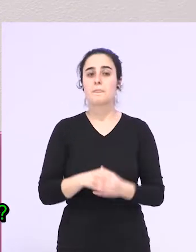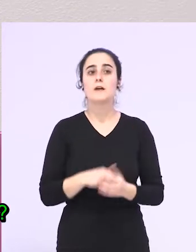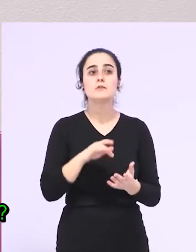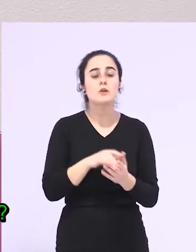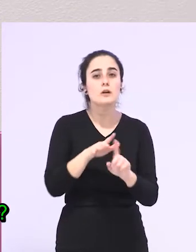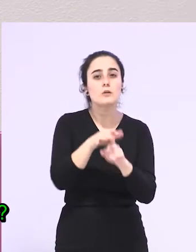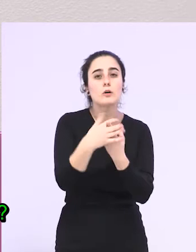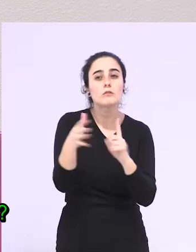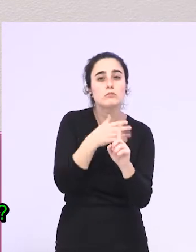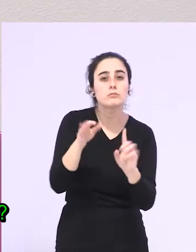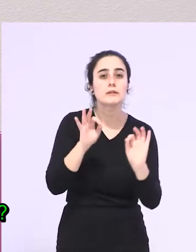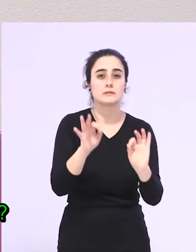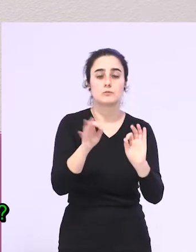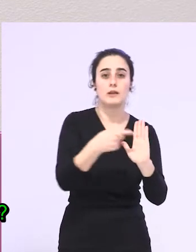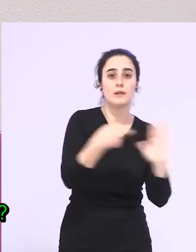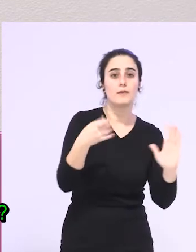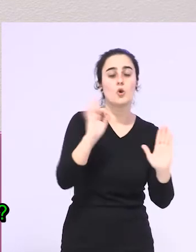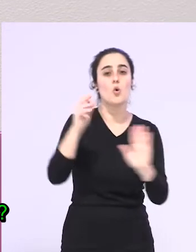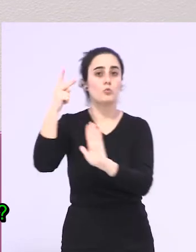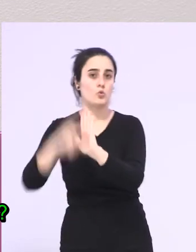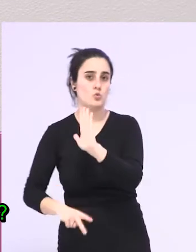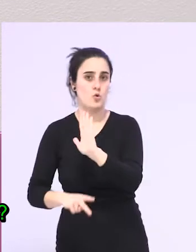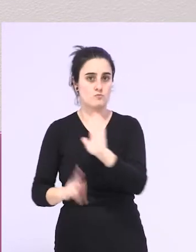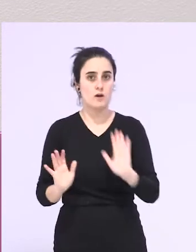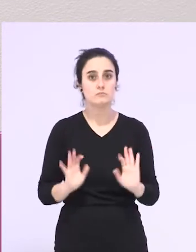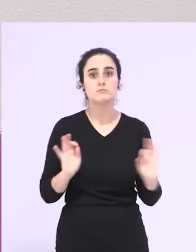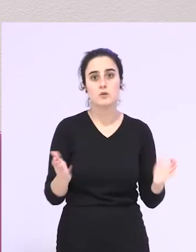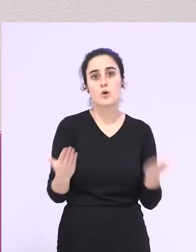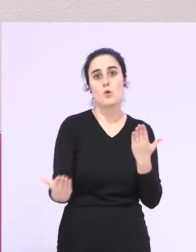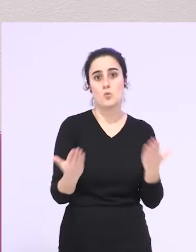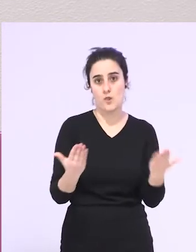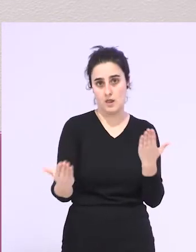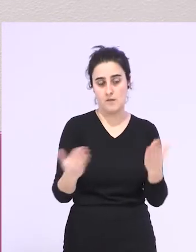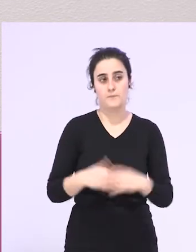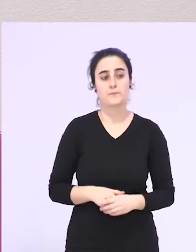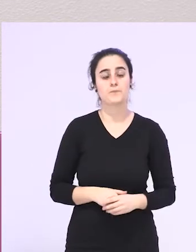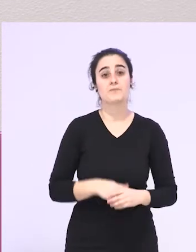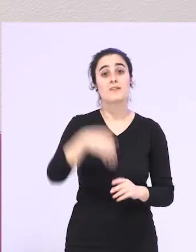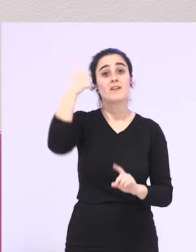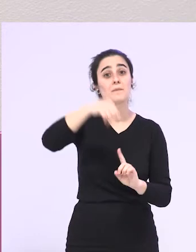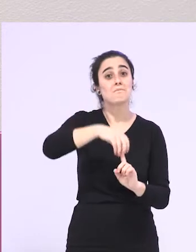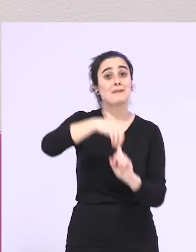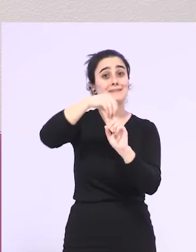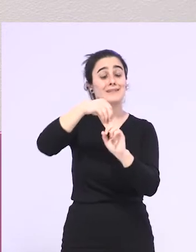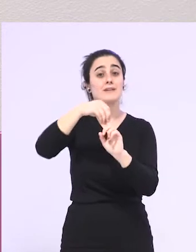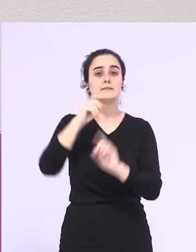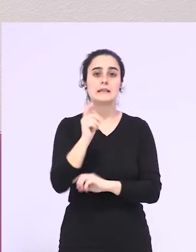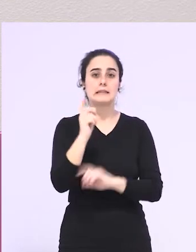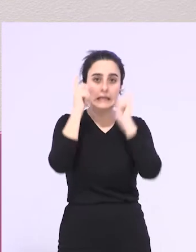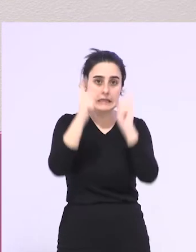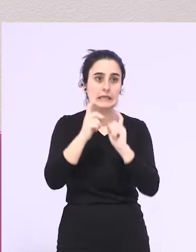izan da saluespena edo izan da araua, alegia zerbait normatiboa. Patriarkatua beti saiatuko da